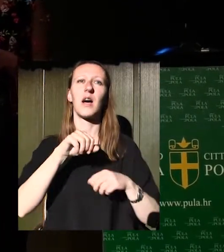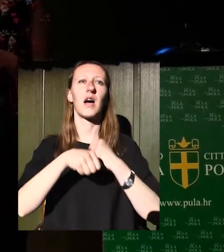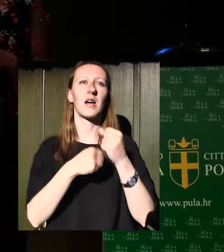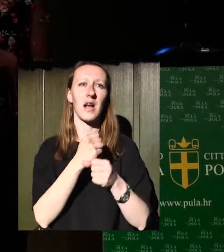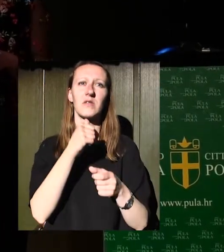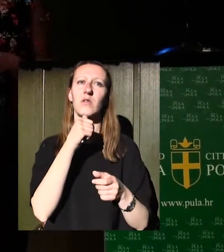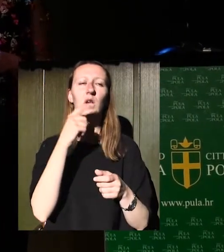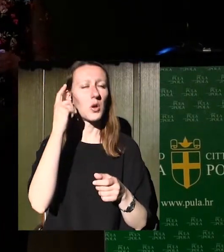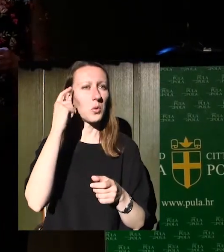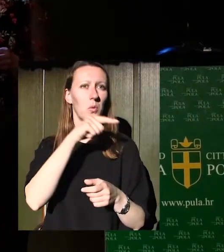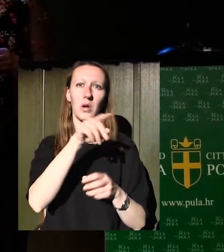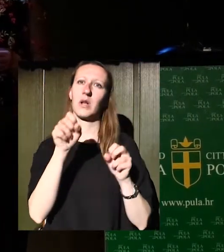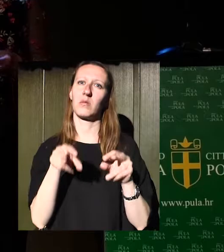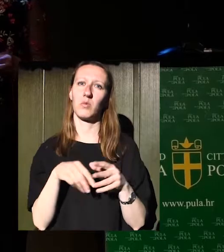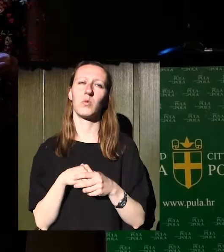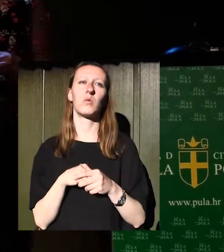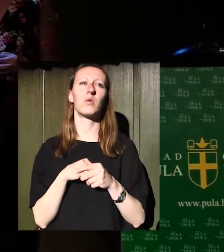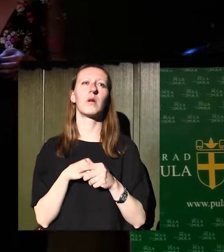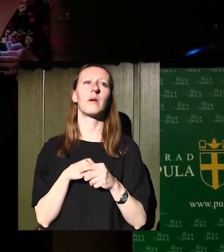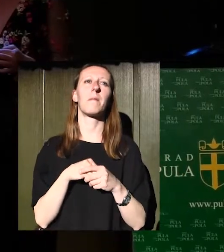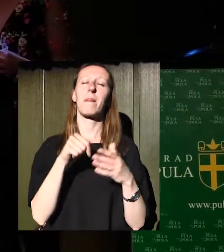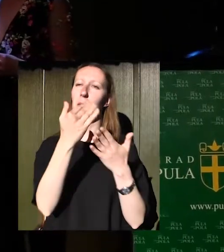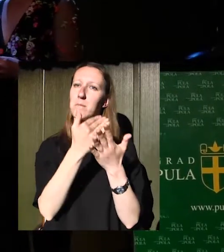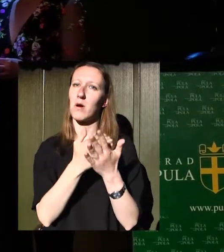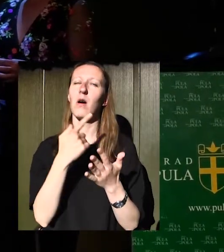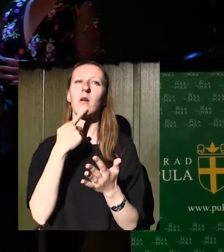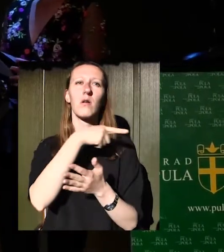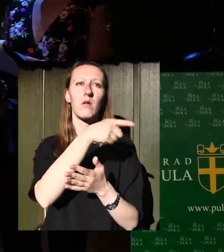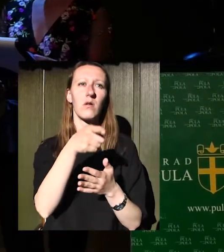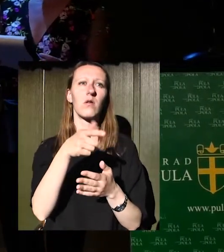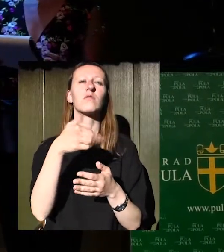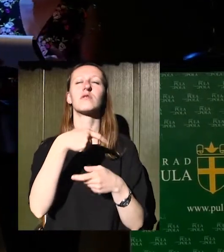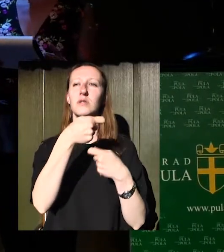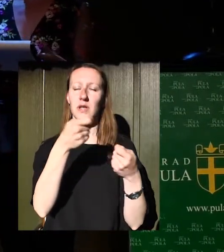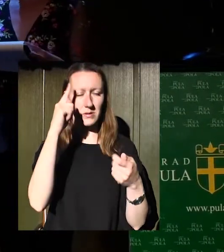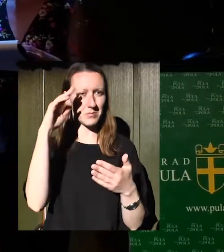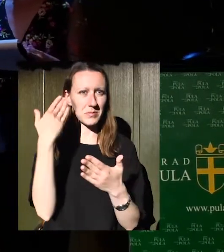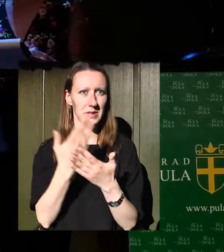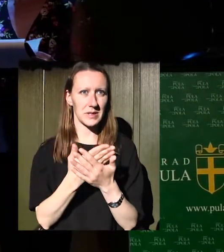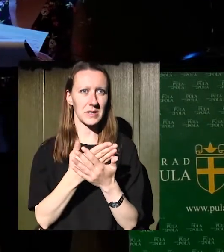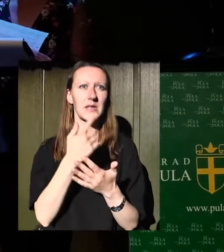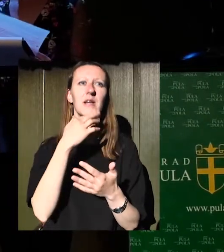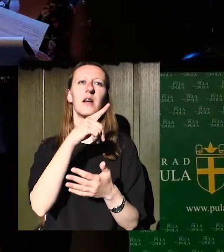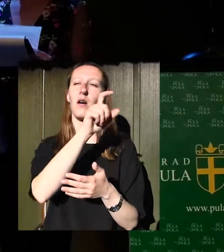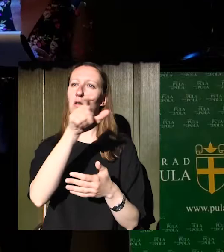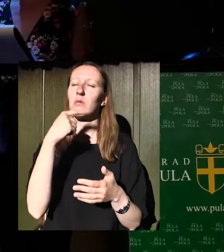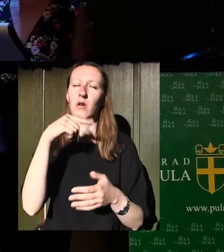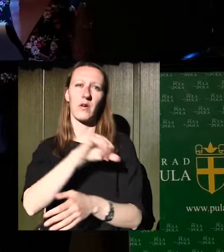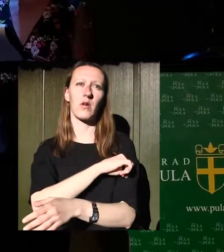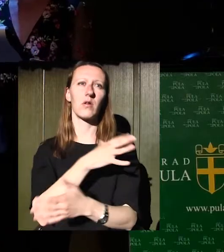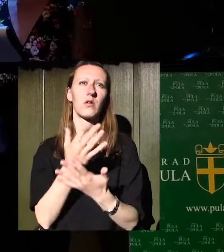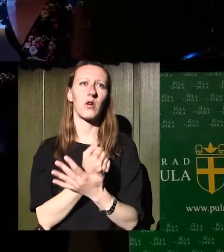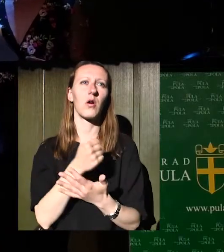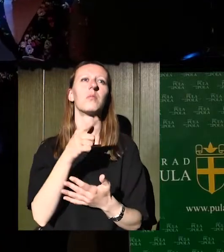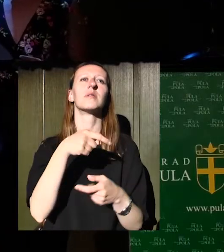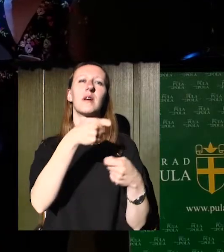značaja za razvitak i ugled Pule. Segue ora il programma con il conferimento solenne dei riconoscimenti pubblici ai laureati di